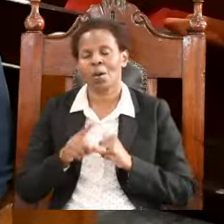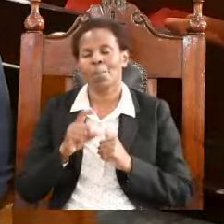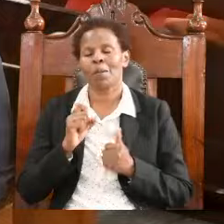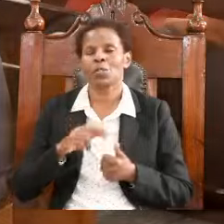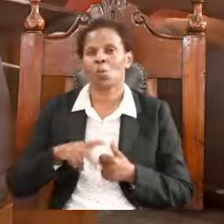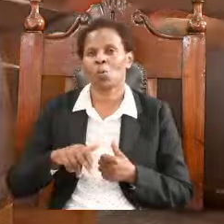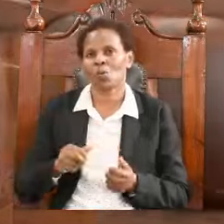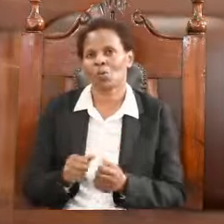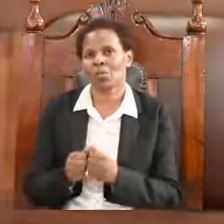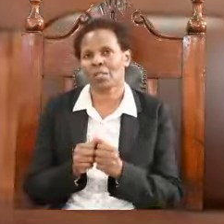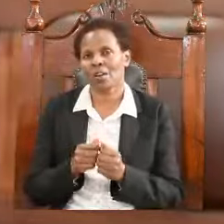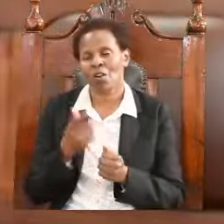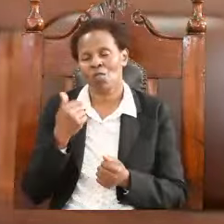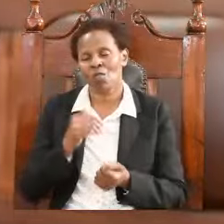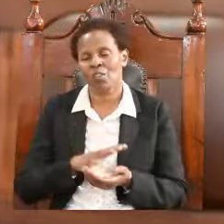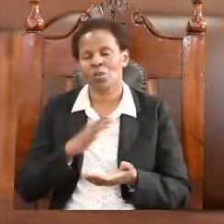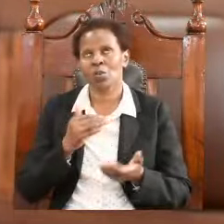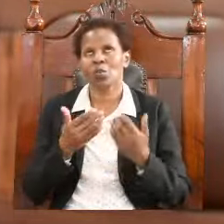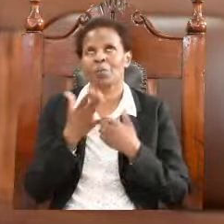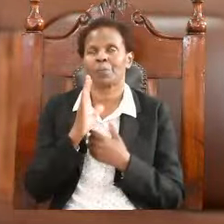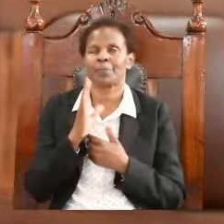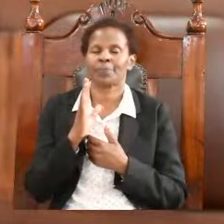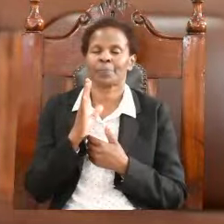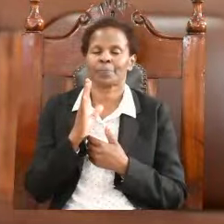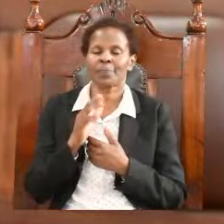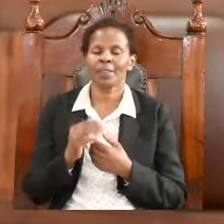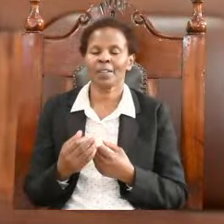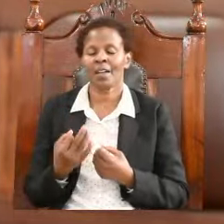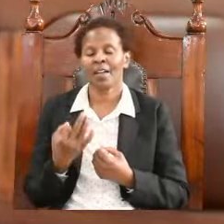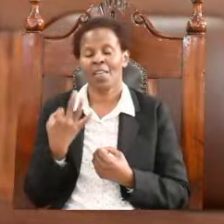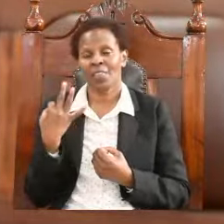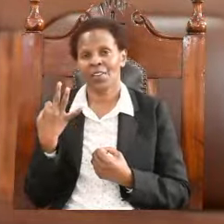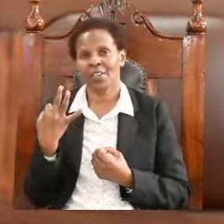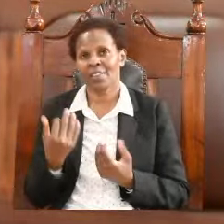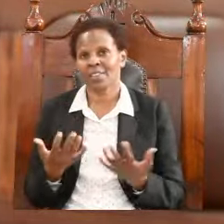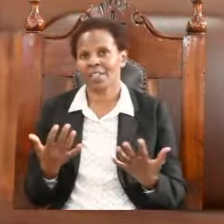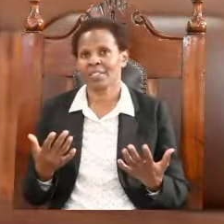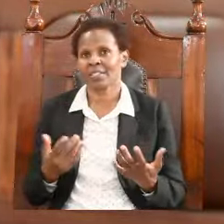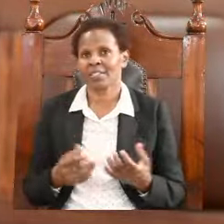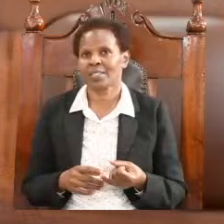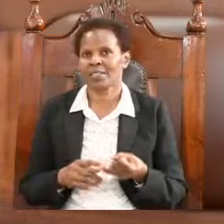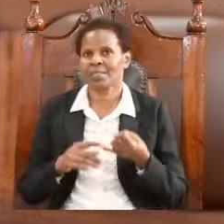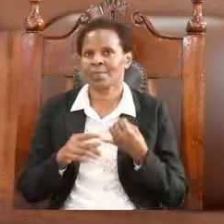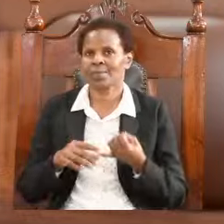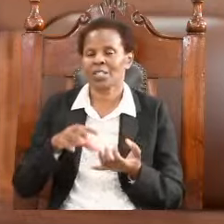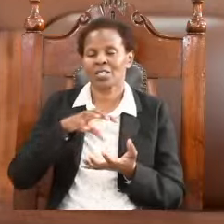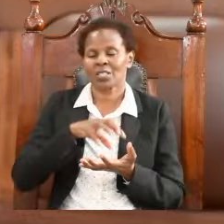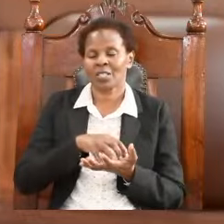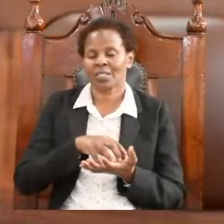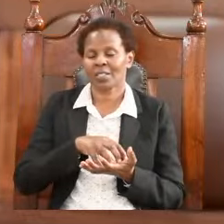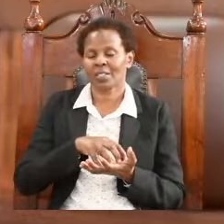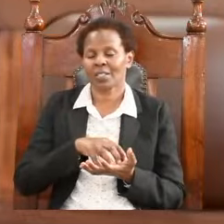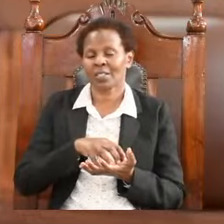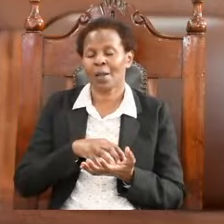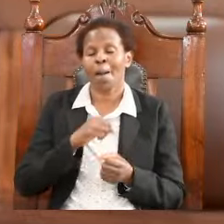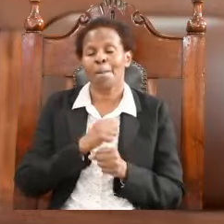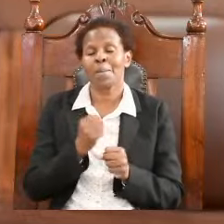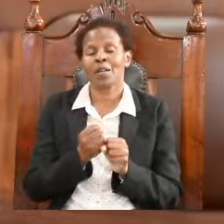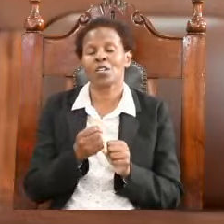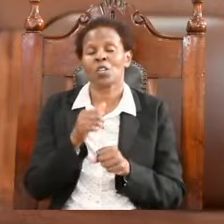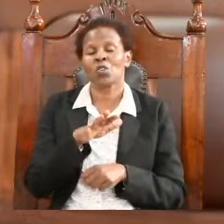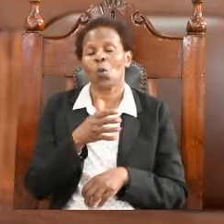tuhote kugocithia ngai ngai arotuteithia maundu matatu maria twauga wa mbere twauga circumstances should make us